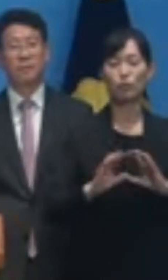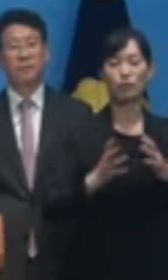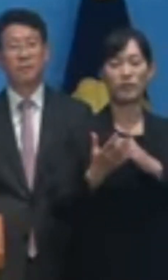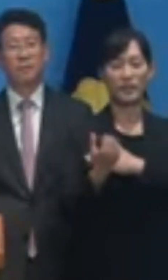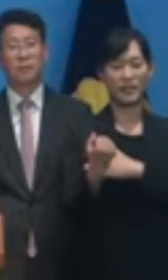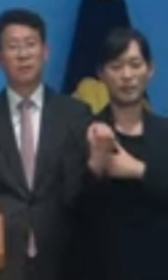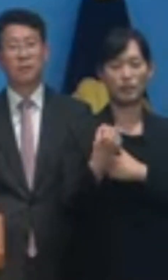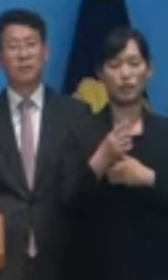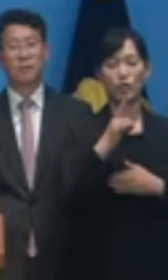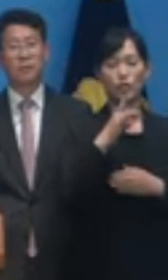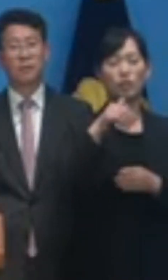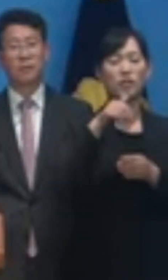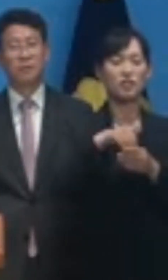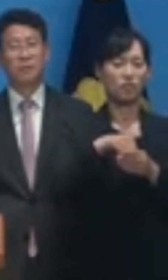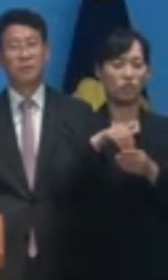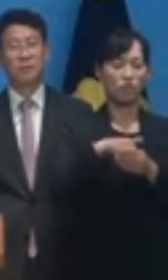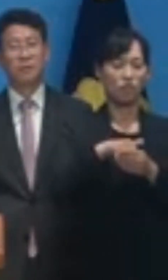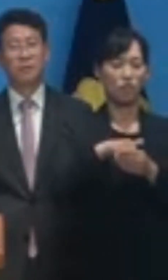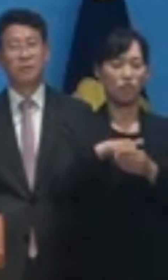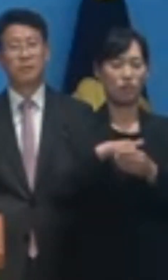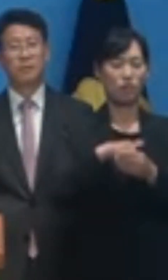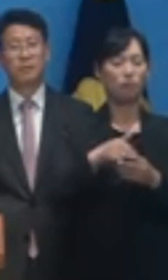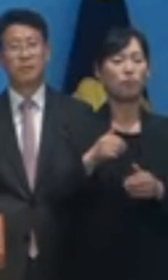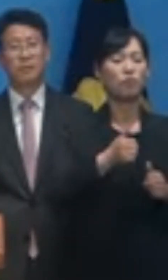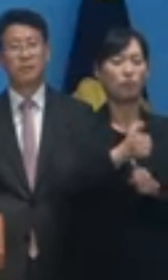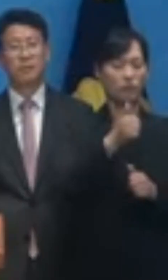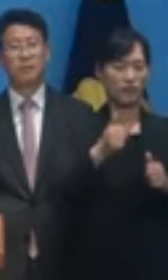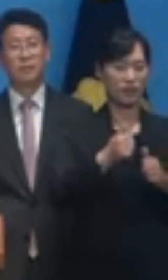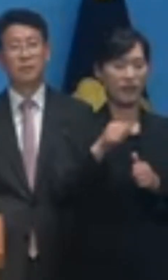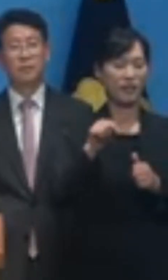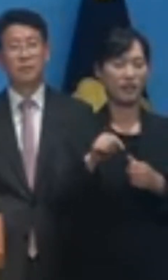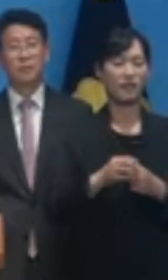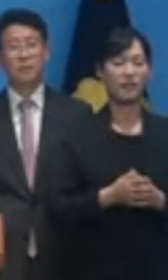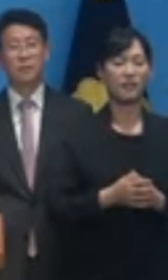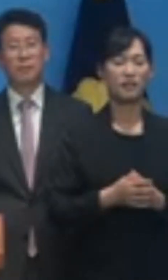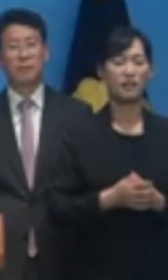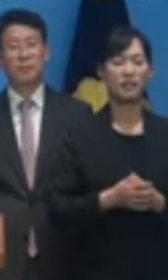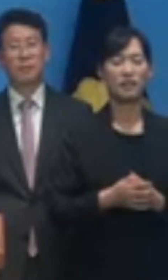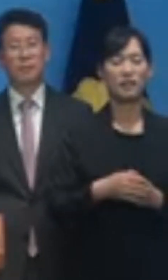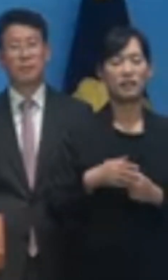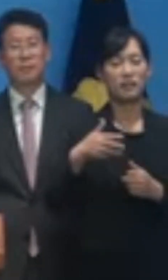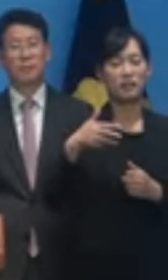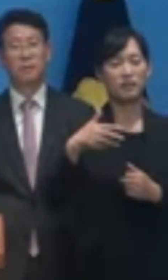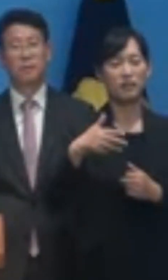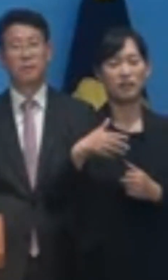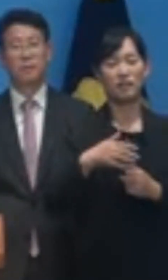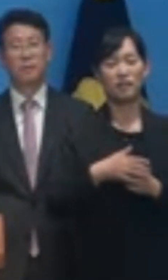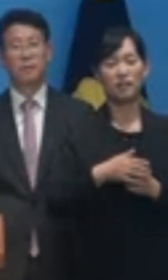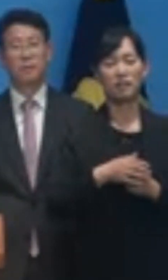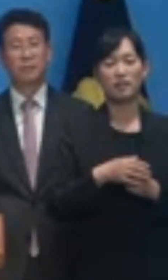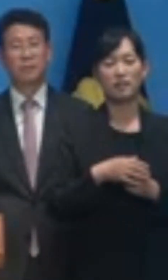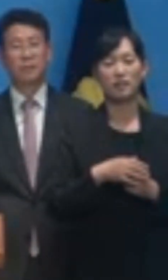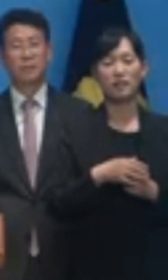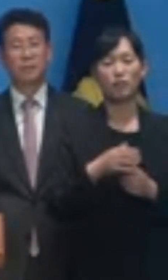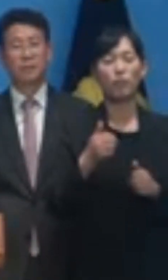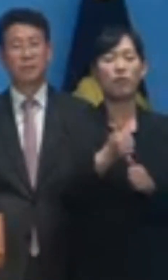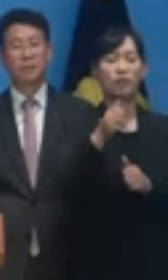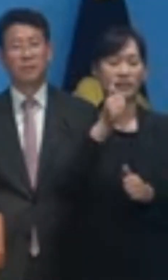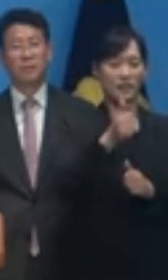국민의힘 중앙선대위 네거티브팀을 이끌고 계시는 최기석 과천의원위원장이십니다.